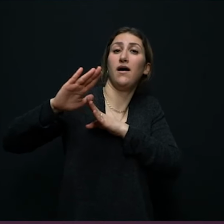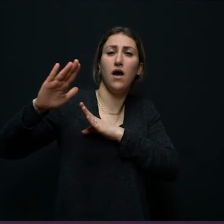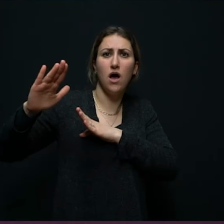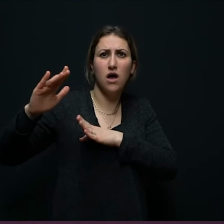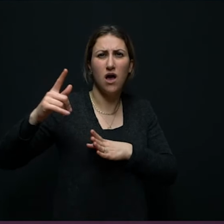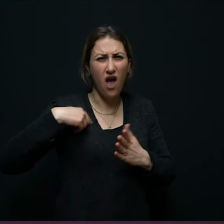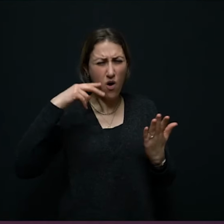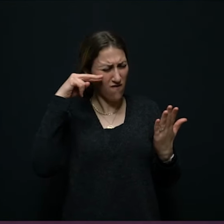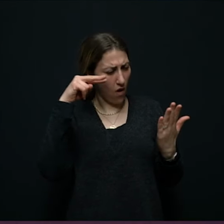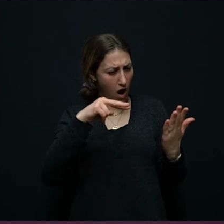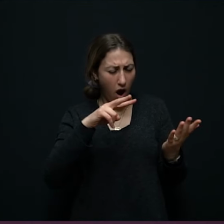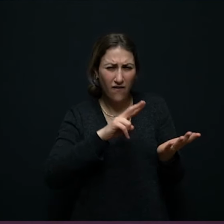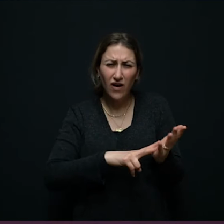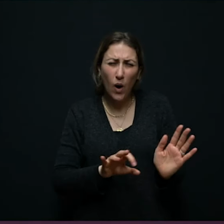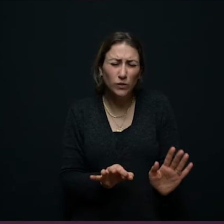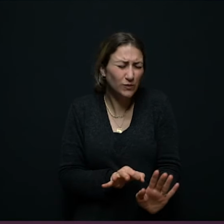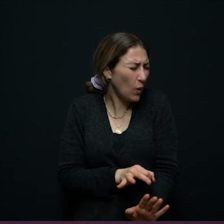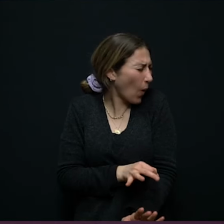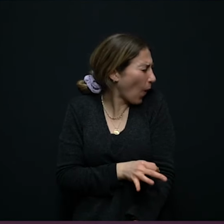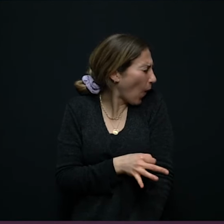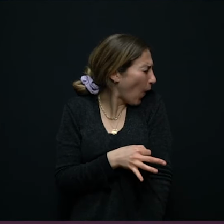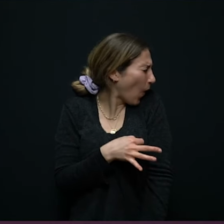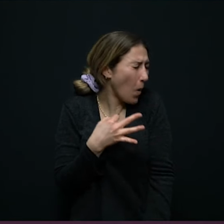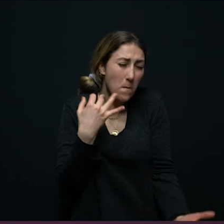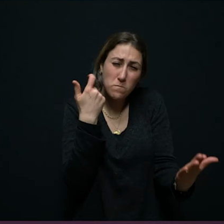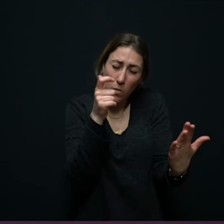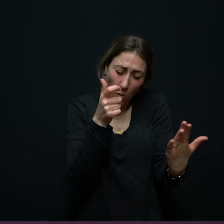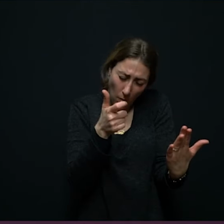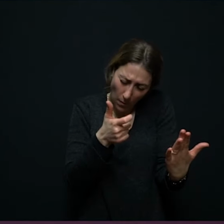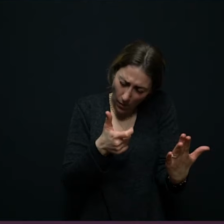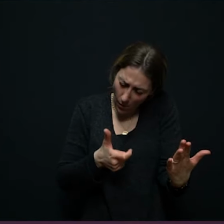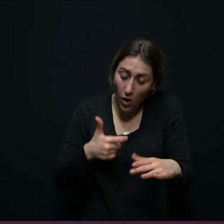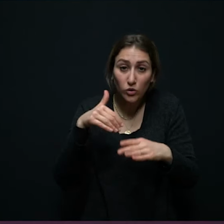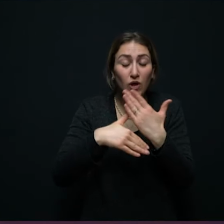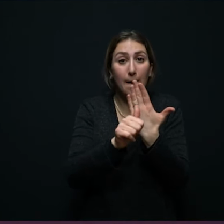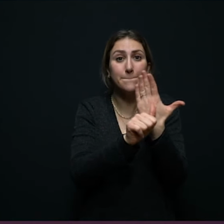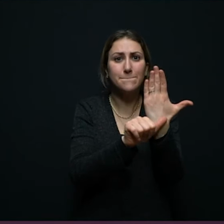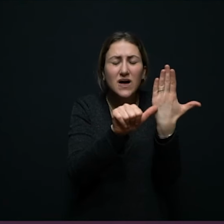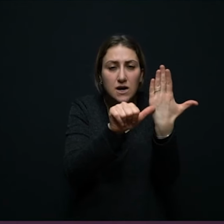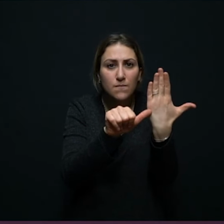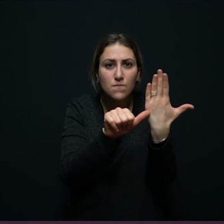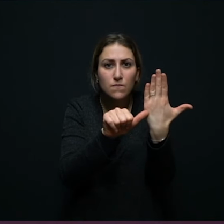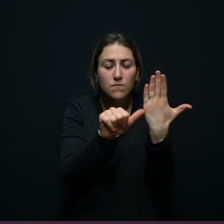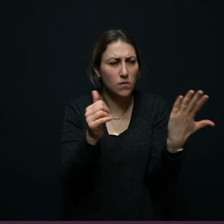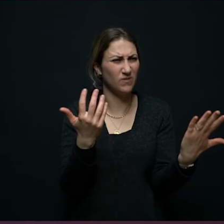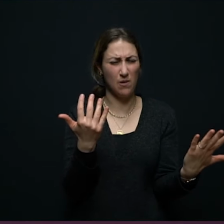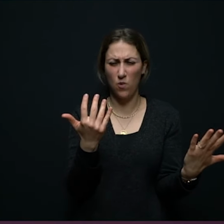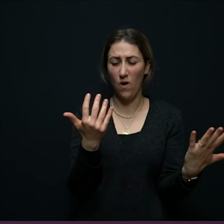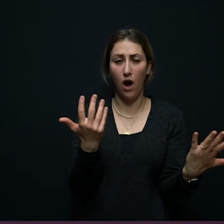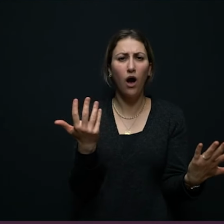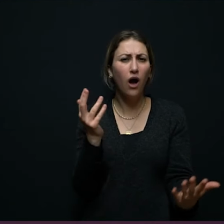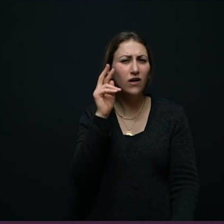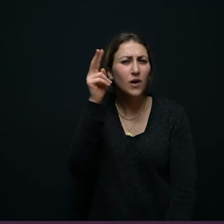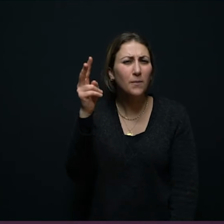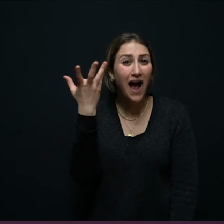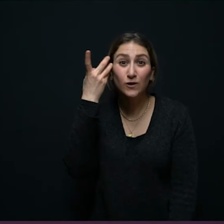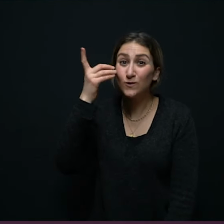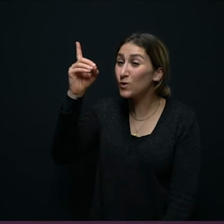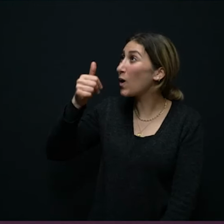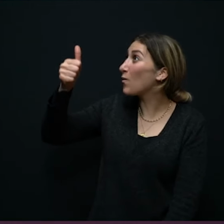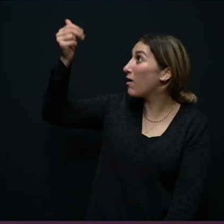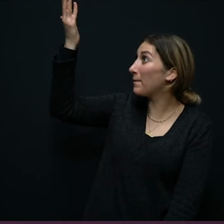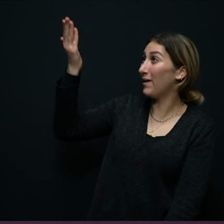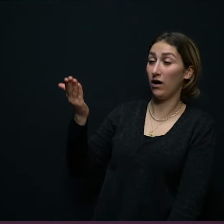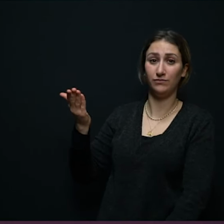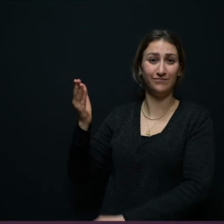toute la bible et c'est normal puisque dieu est sain et que c'est ce qu'il veut pour nous pour la